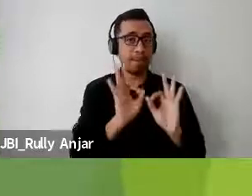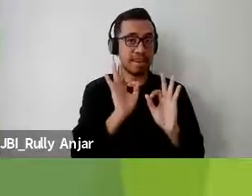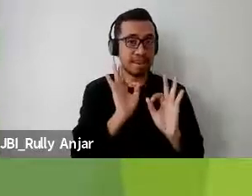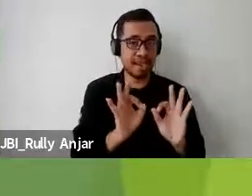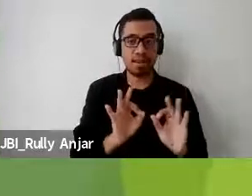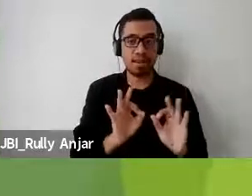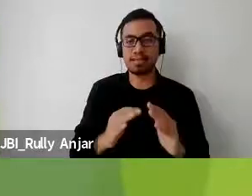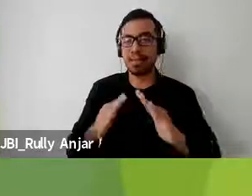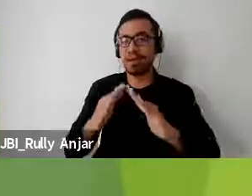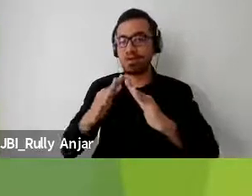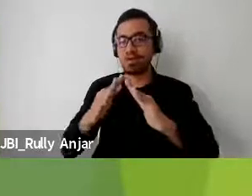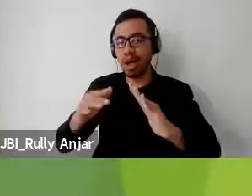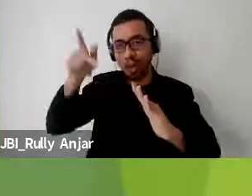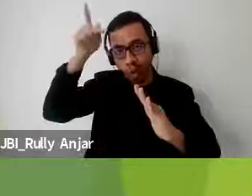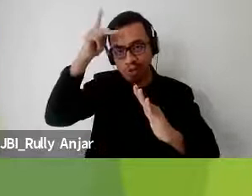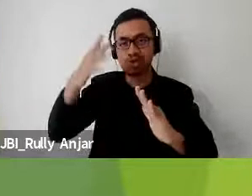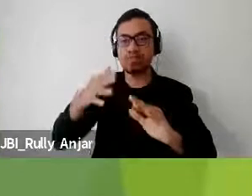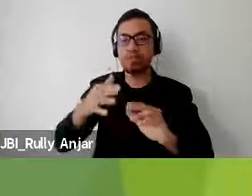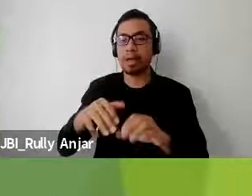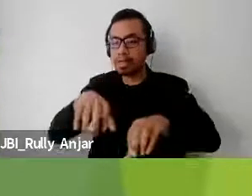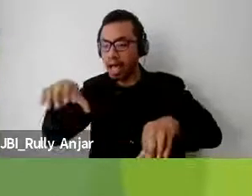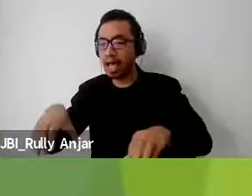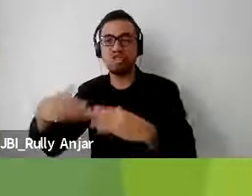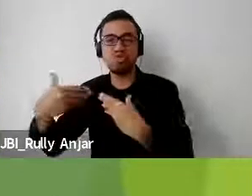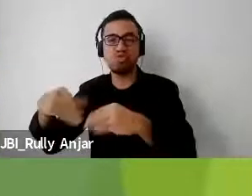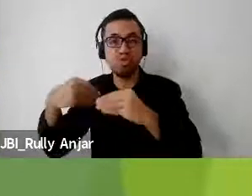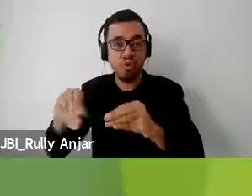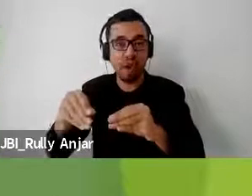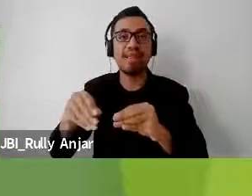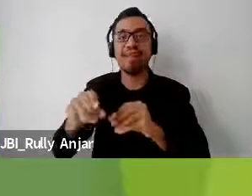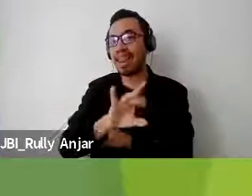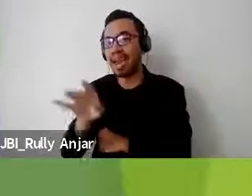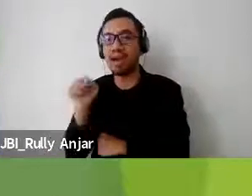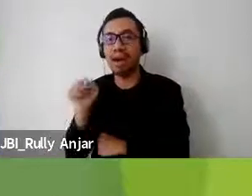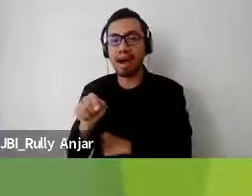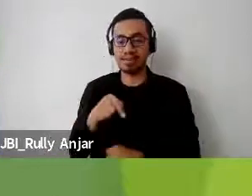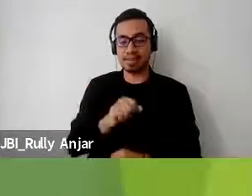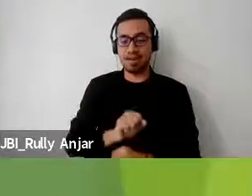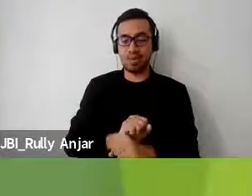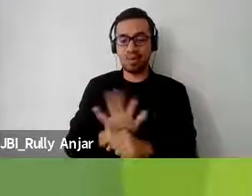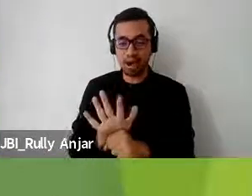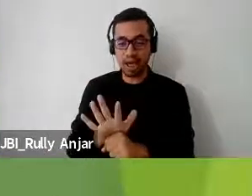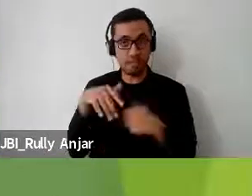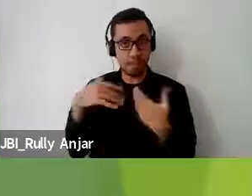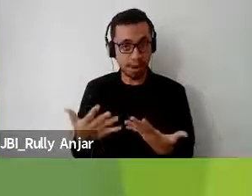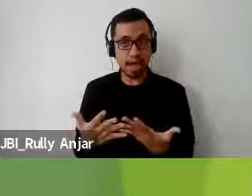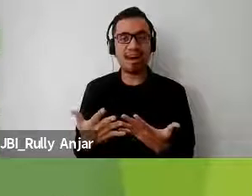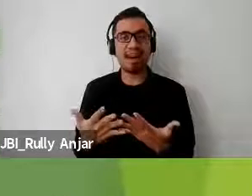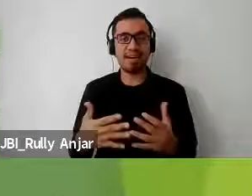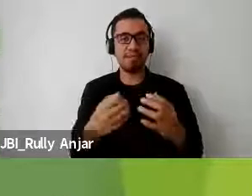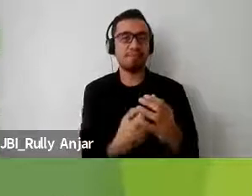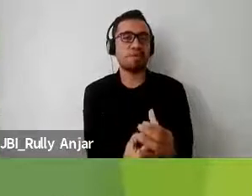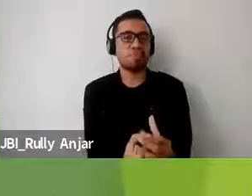dan sebagainya. Nah, dengan adanya COVID ini, boleh dikatakan bahwa itu tidak ada pergerakan yang